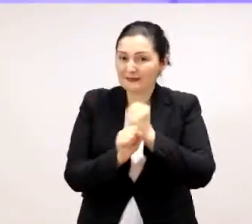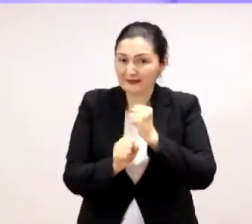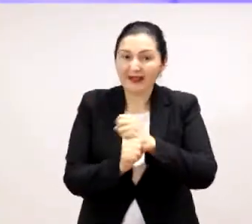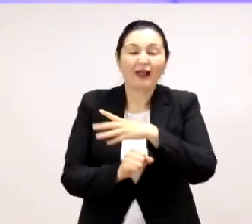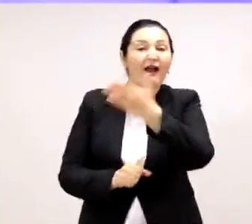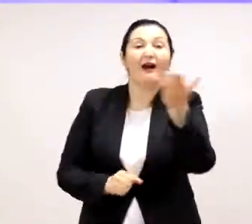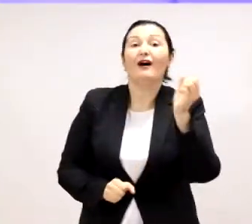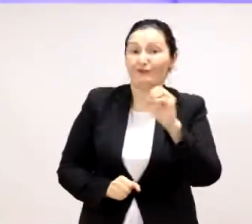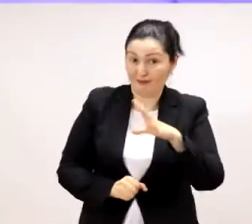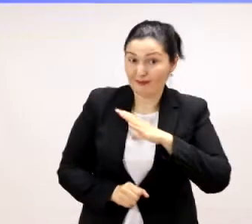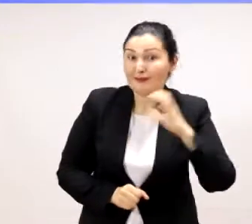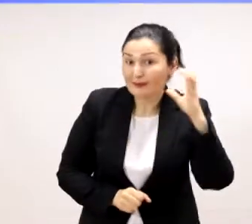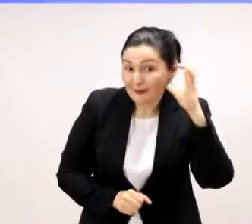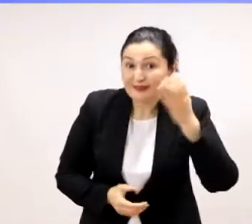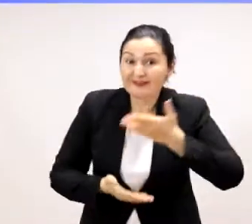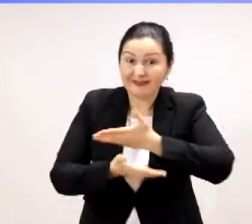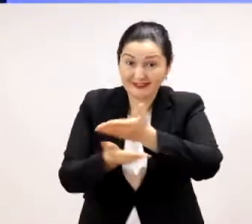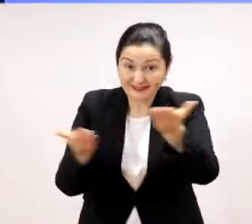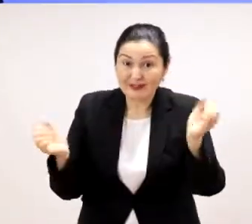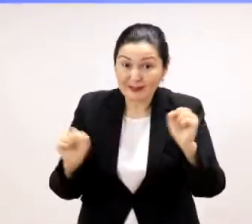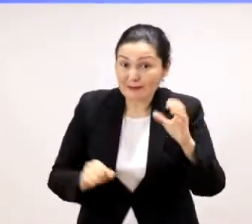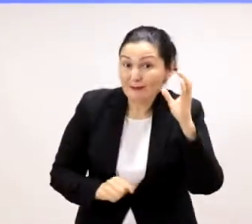گوش کردن کتاب آماده اید؟